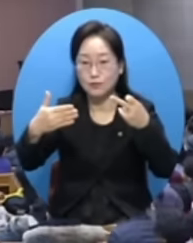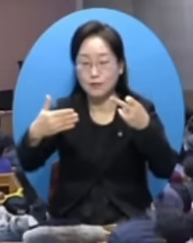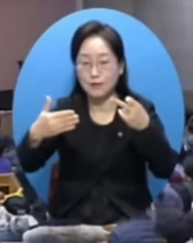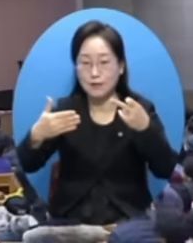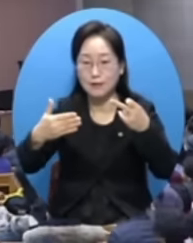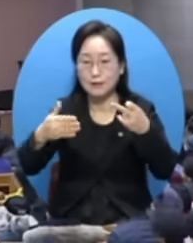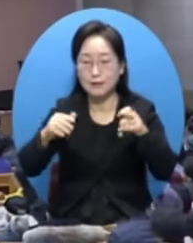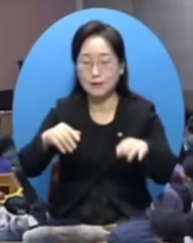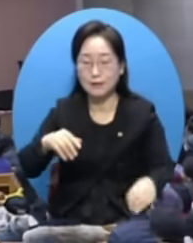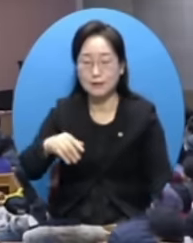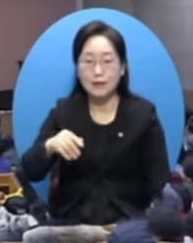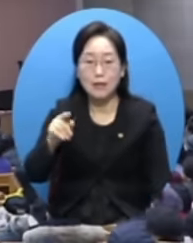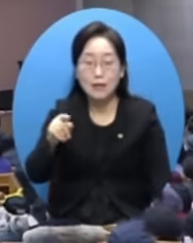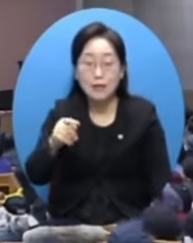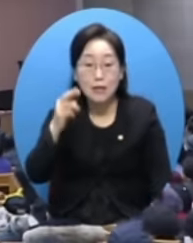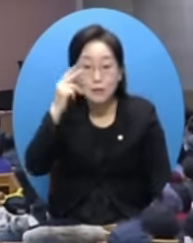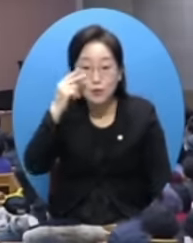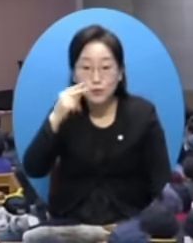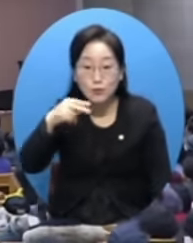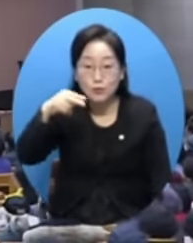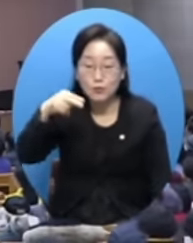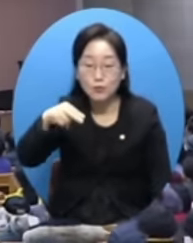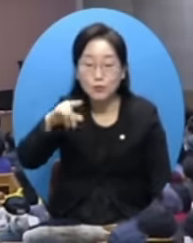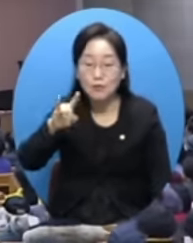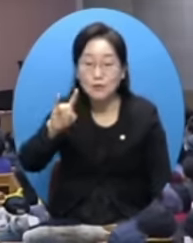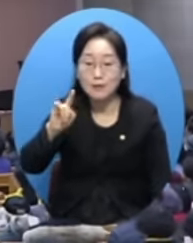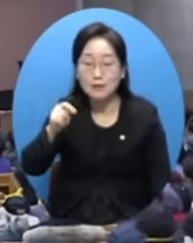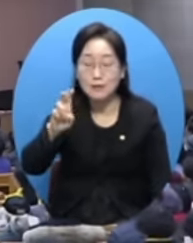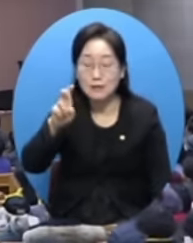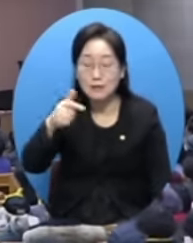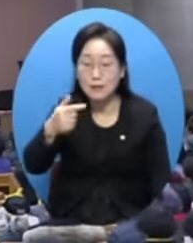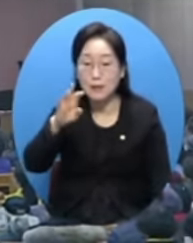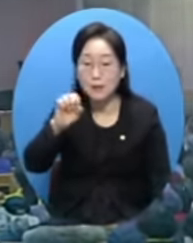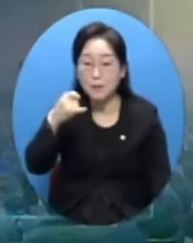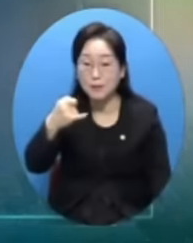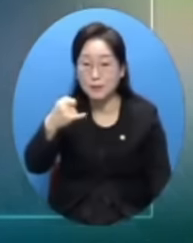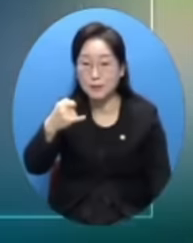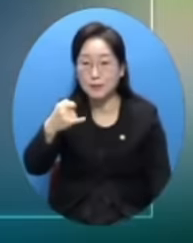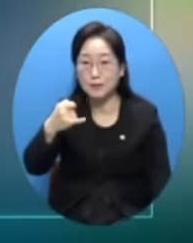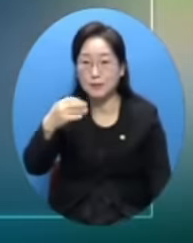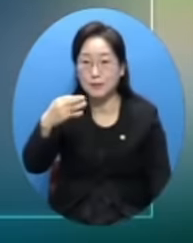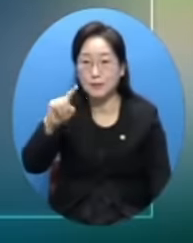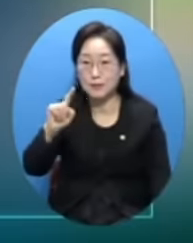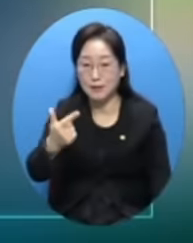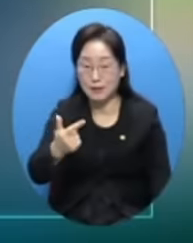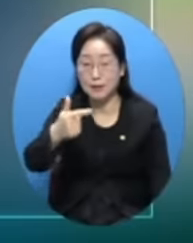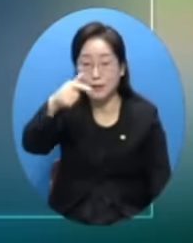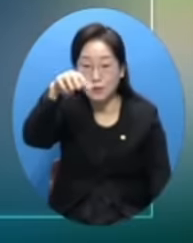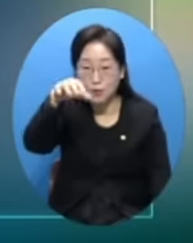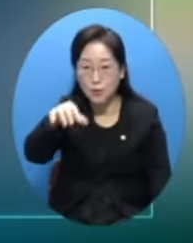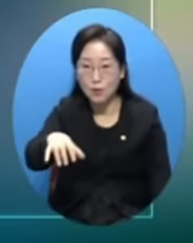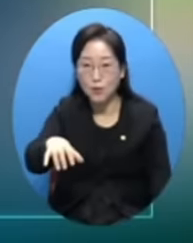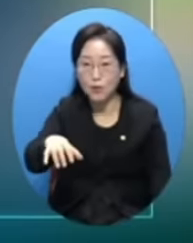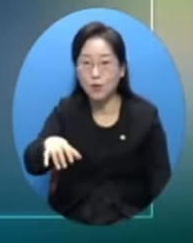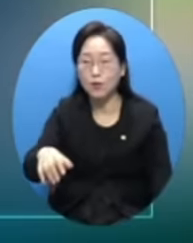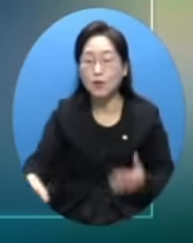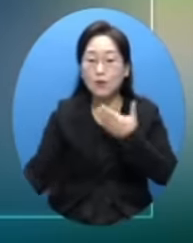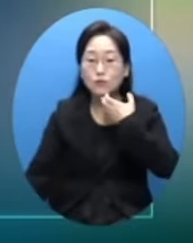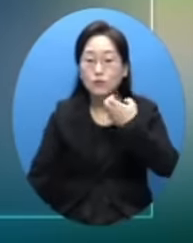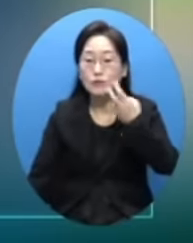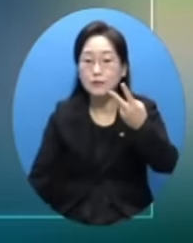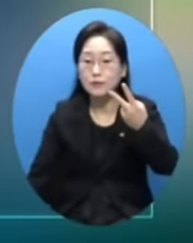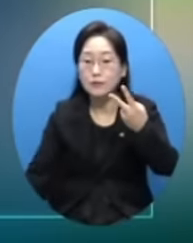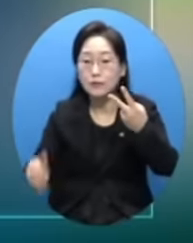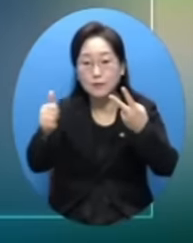센프란시스코에서 92세를 일기로 척 핀이라고 하는 분이 상상을 떠났습니다 92세로 떠났는데요